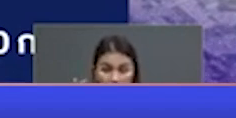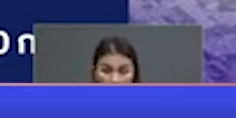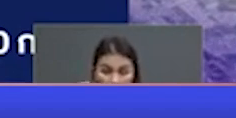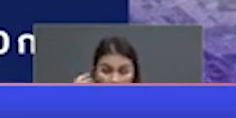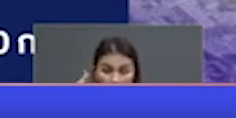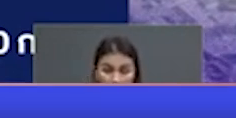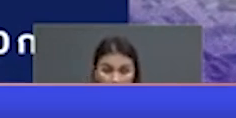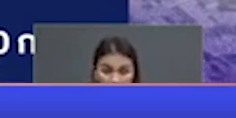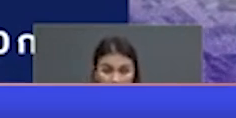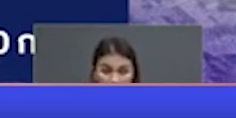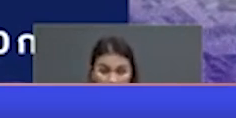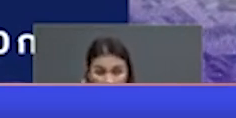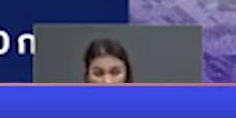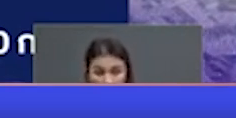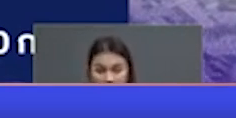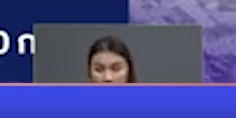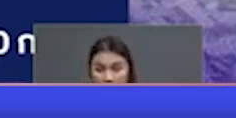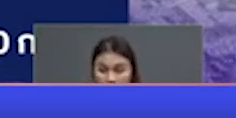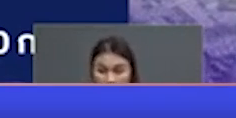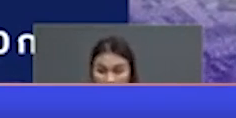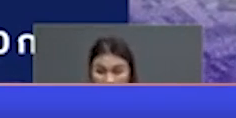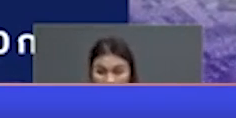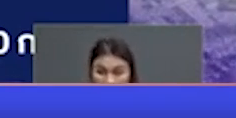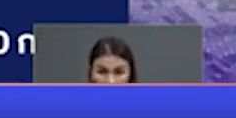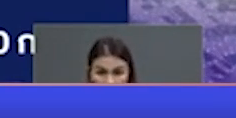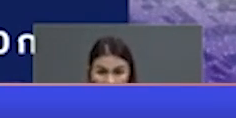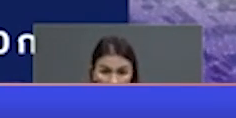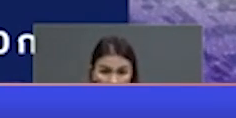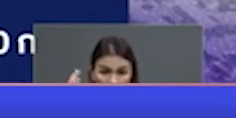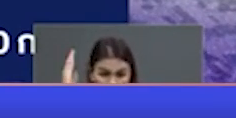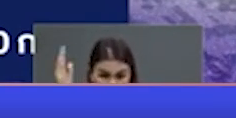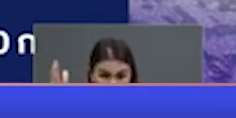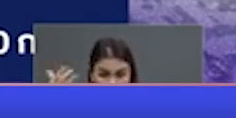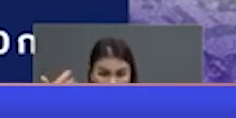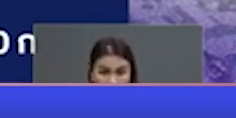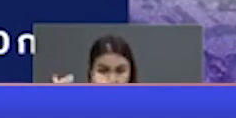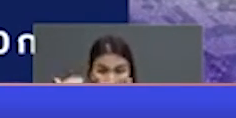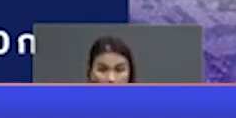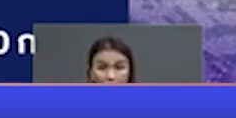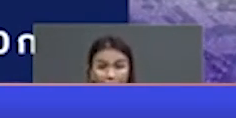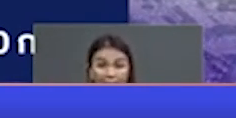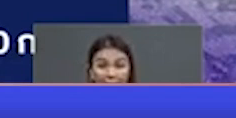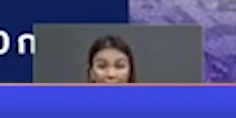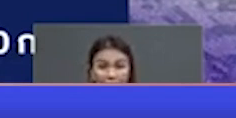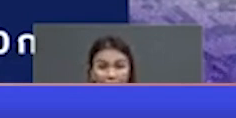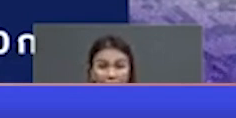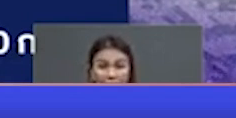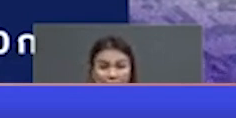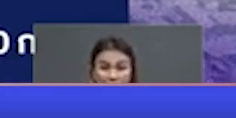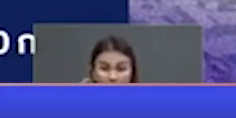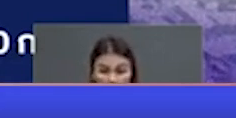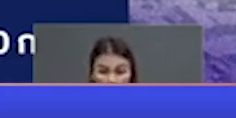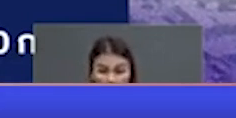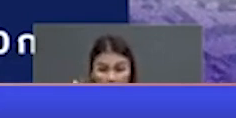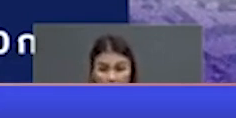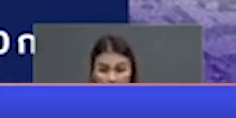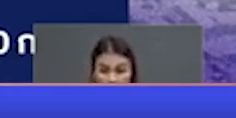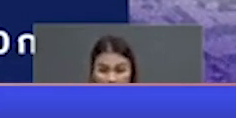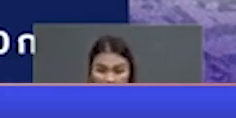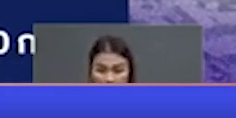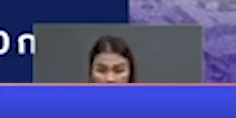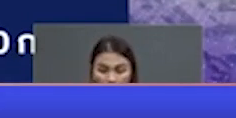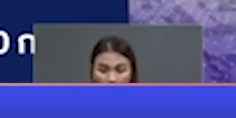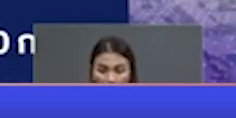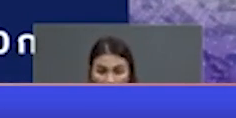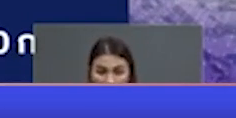พักรชำระหนี้นี้โดยในที่ประชุมเนี่ยอนุมัติออกมาเคาะเรียบร้อยนะคะในเดือนกันยายจนถึงเดือนตุลาคมโดยใน